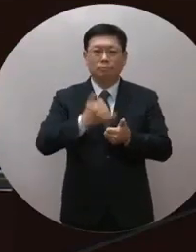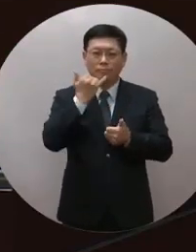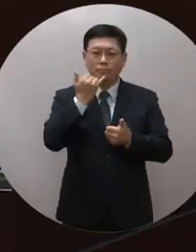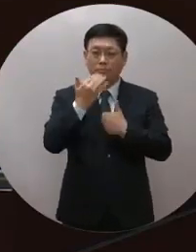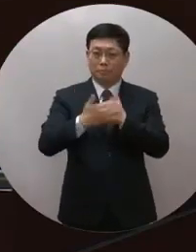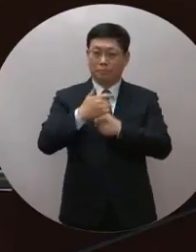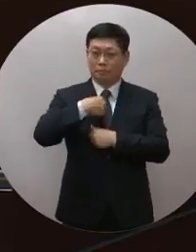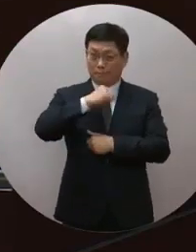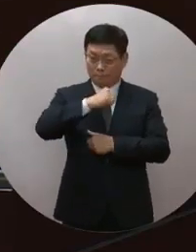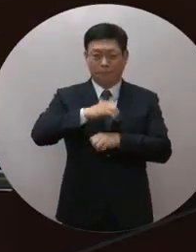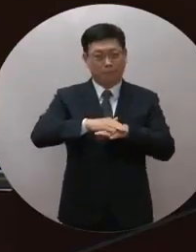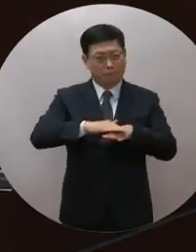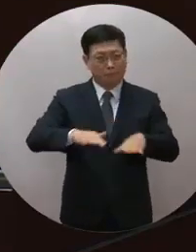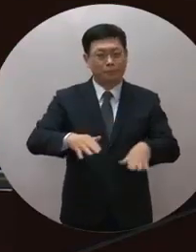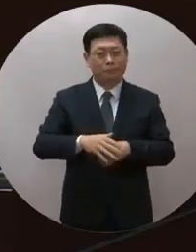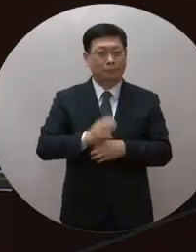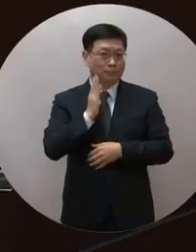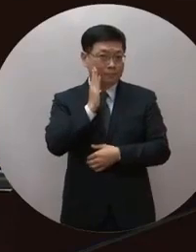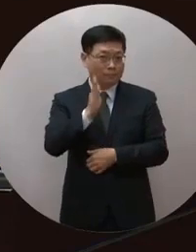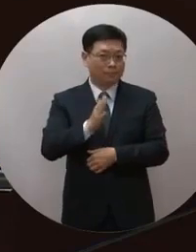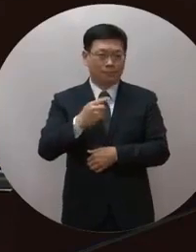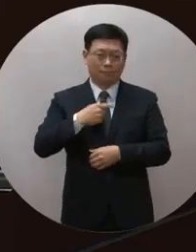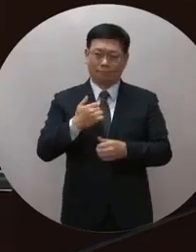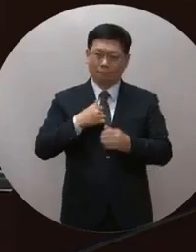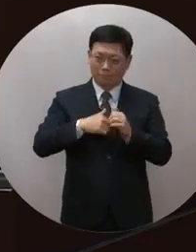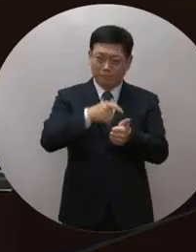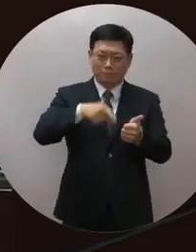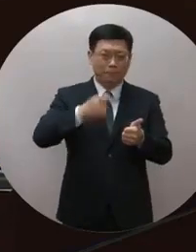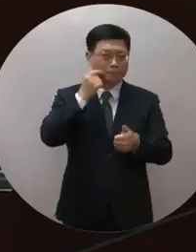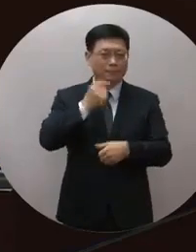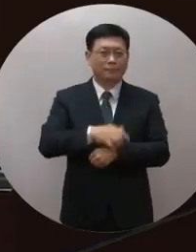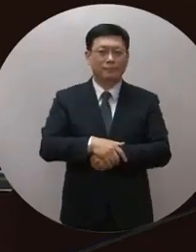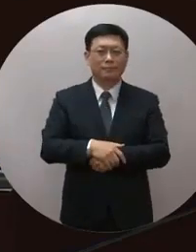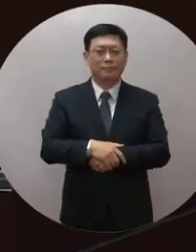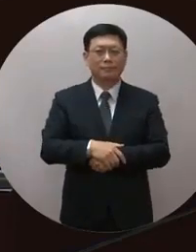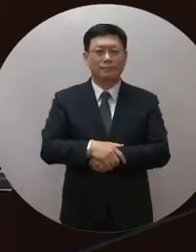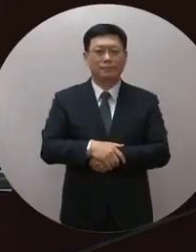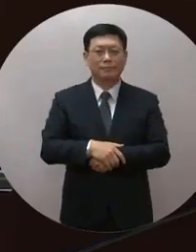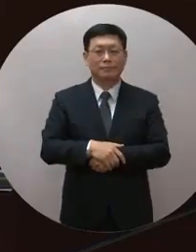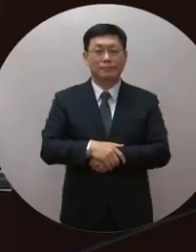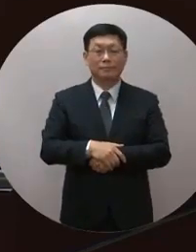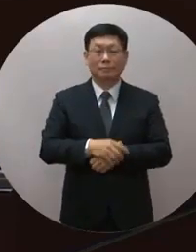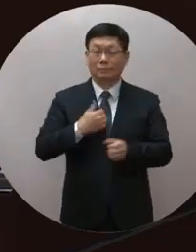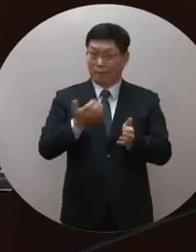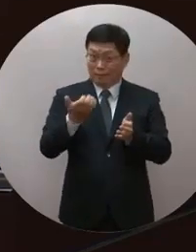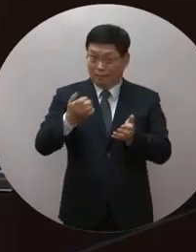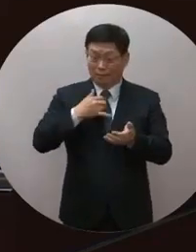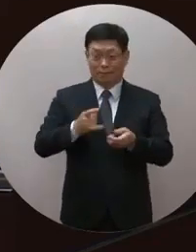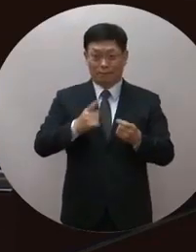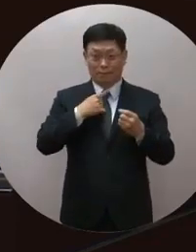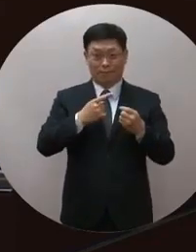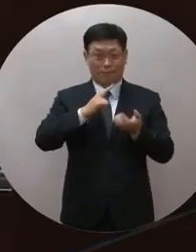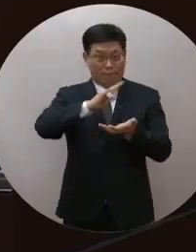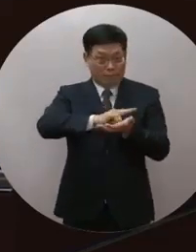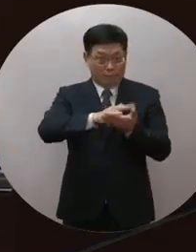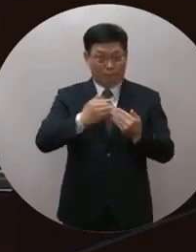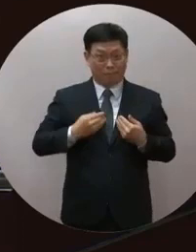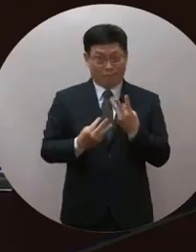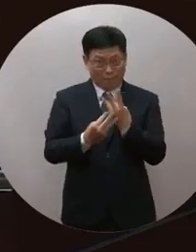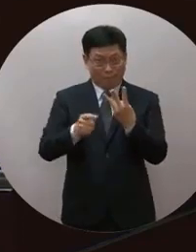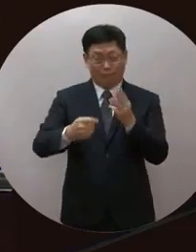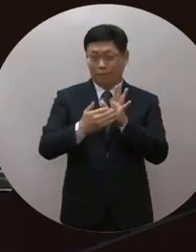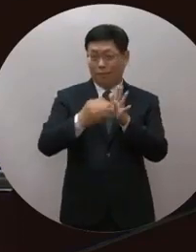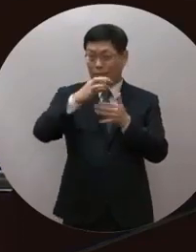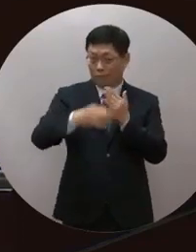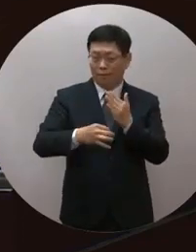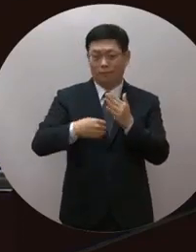够让台湾平安顺利渡过难关。就以上武汉肺炎防疫机制，